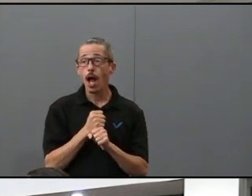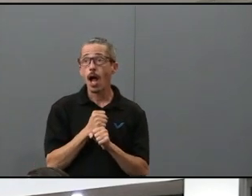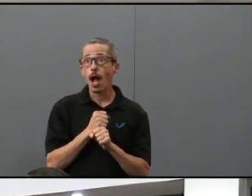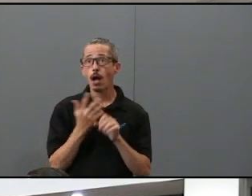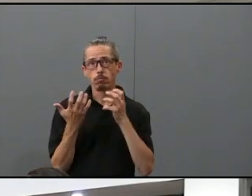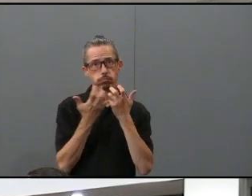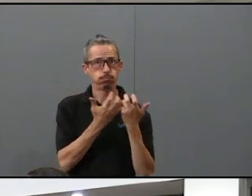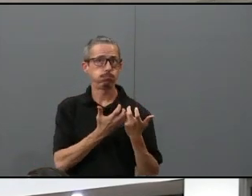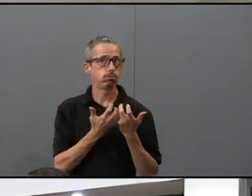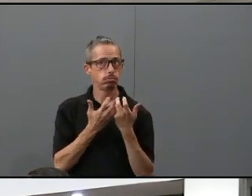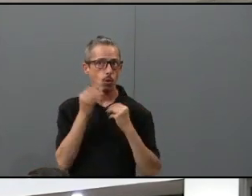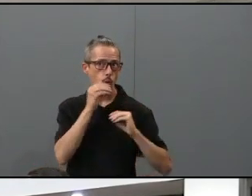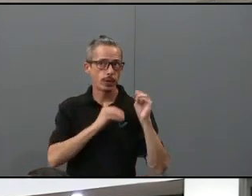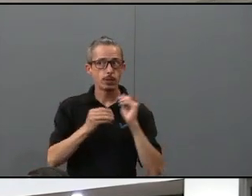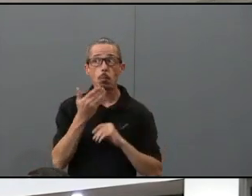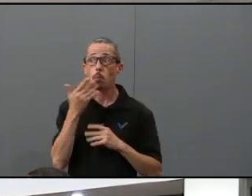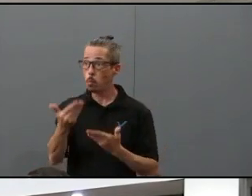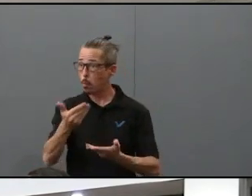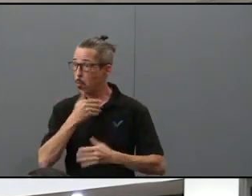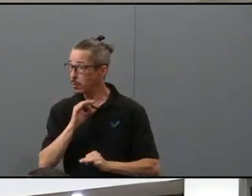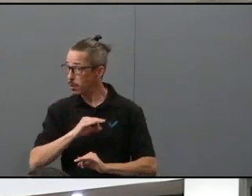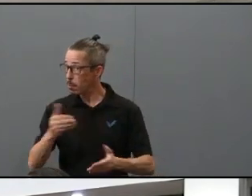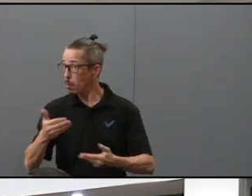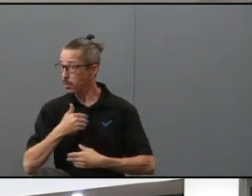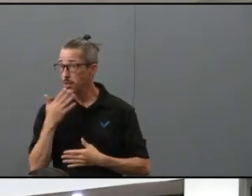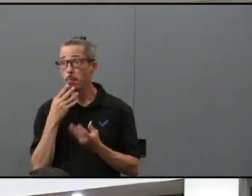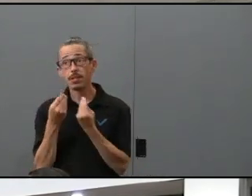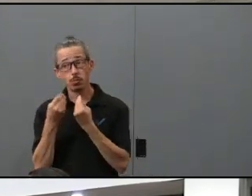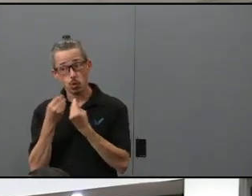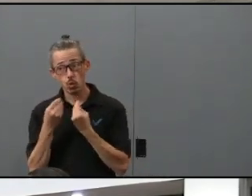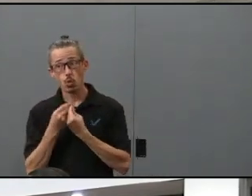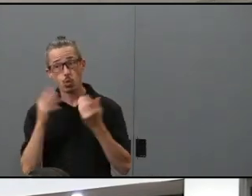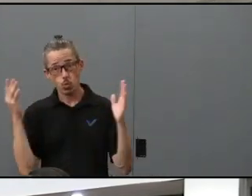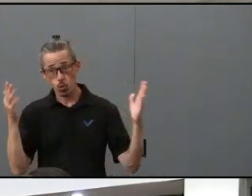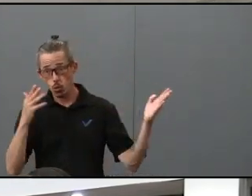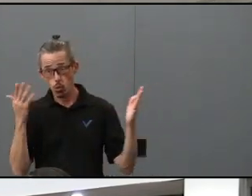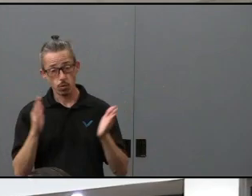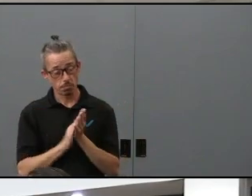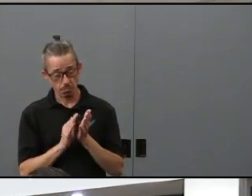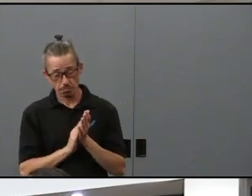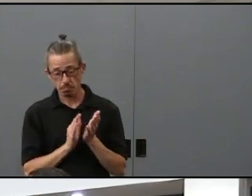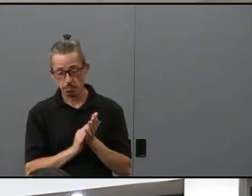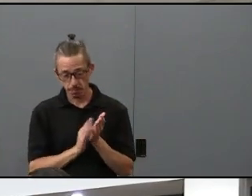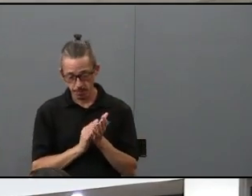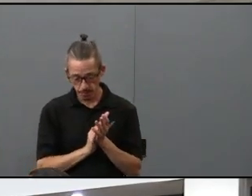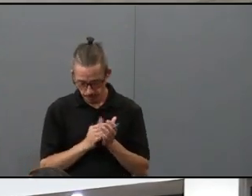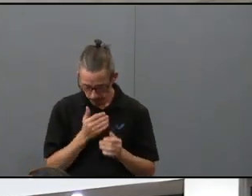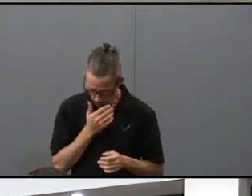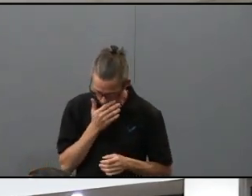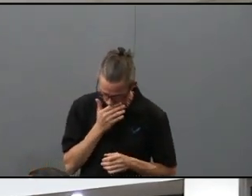très bonne propositionc au courant merci beaucoup merci ouais mais bonne main d'applaudissement